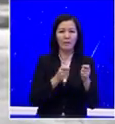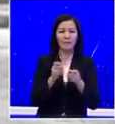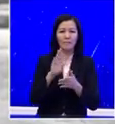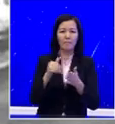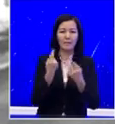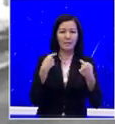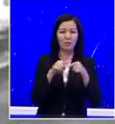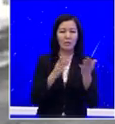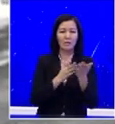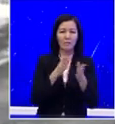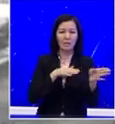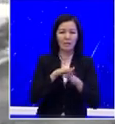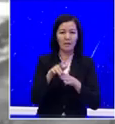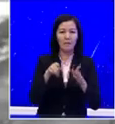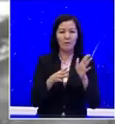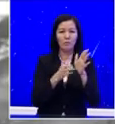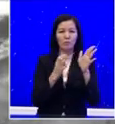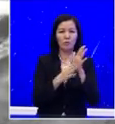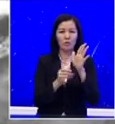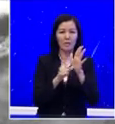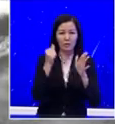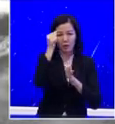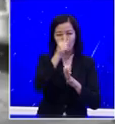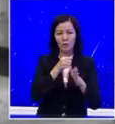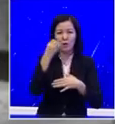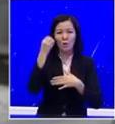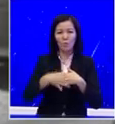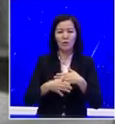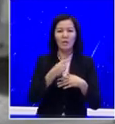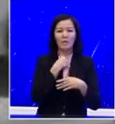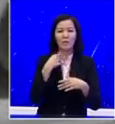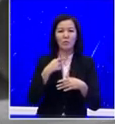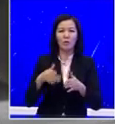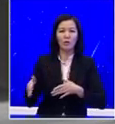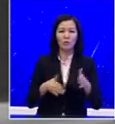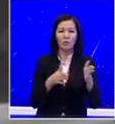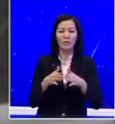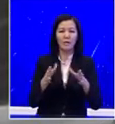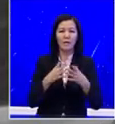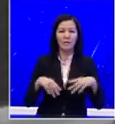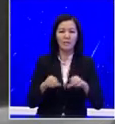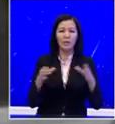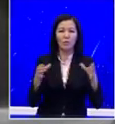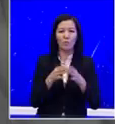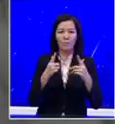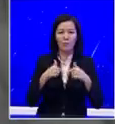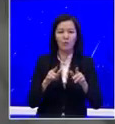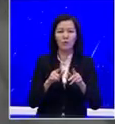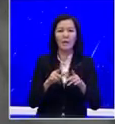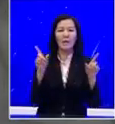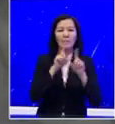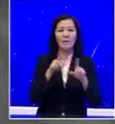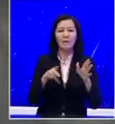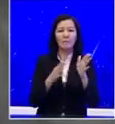бас инженер қызметін атқарды. 1996 жылы облыс орталығынан Талдықорған жолдары акционерлік қоғамын құрды. Аталған